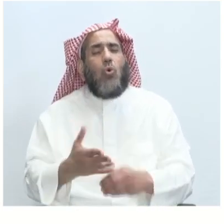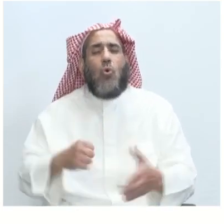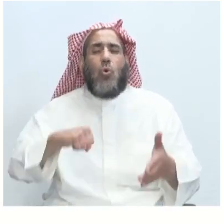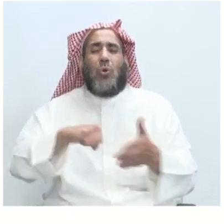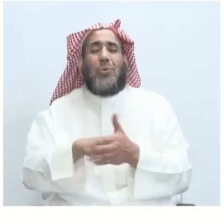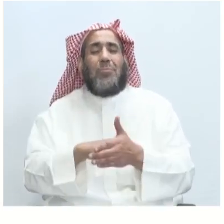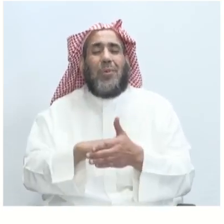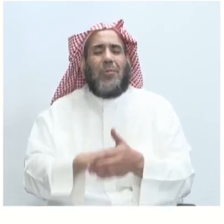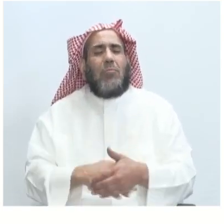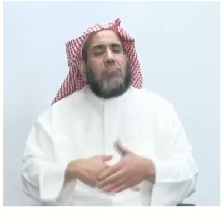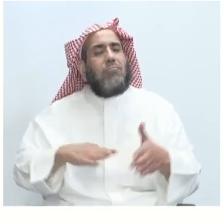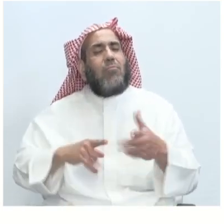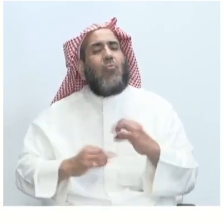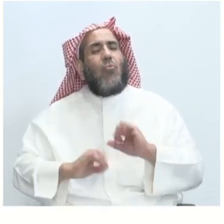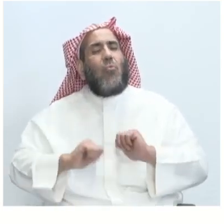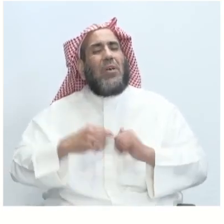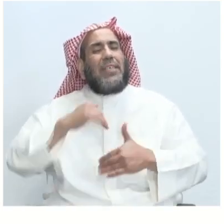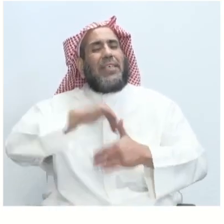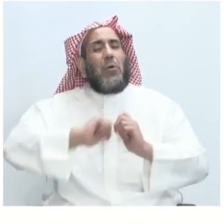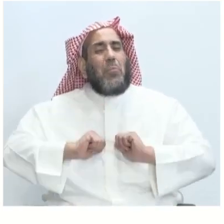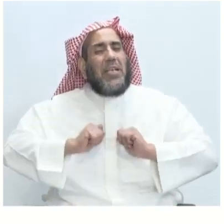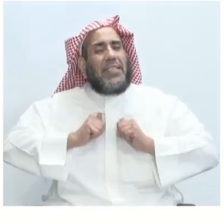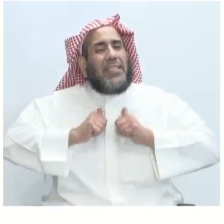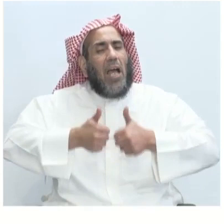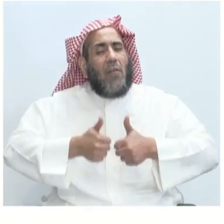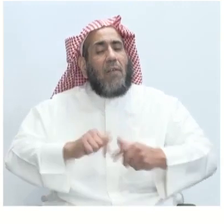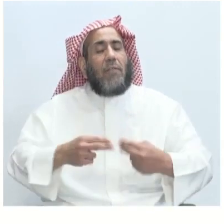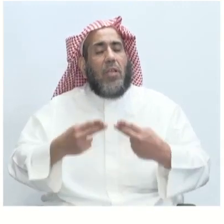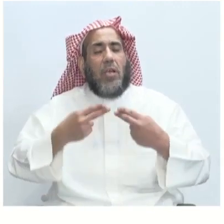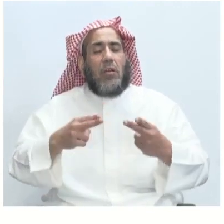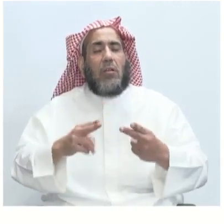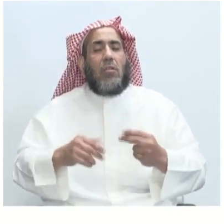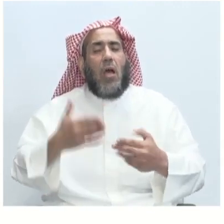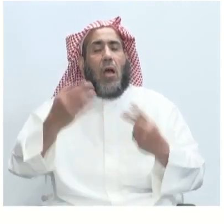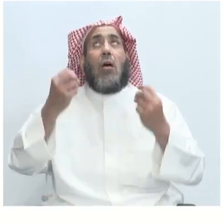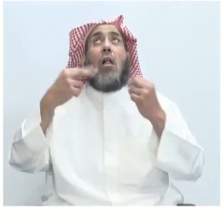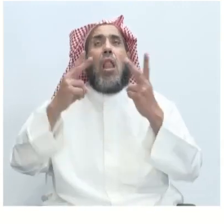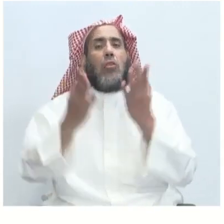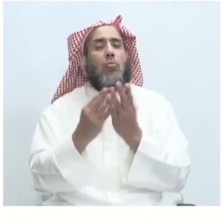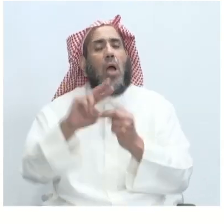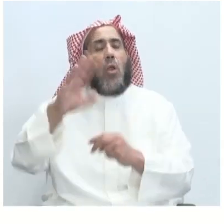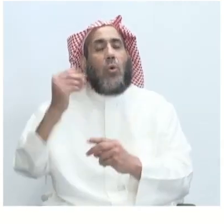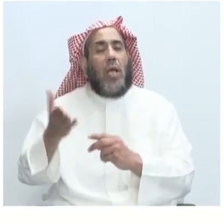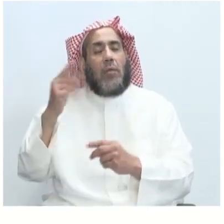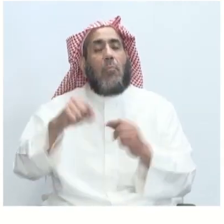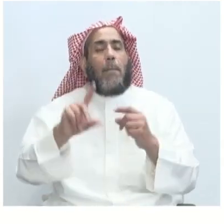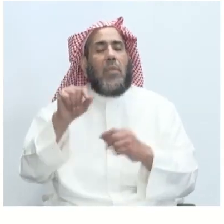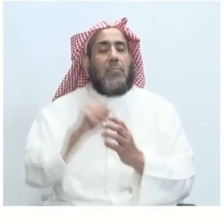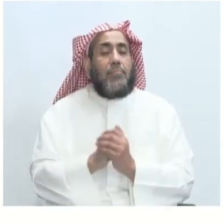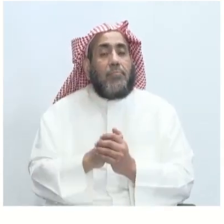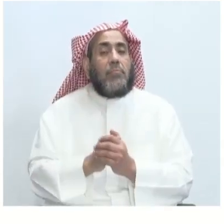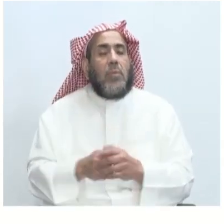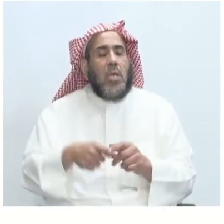يشبع ما لديه من دافع ومن رغبه في ارضاء الله سبحانه وتعالى ممتازين اذا